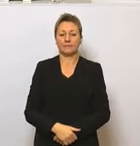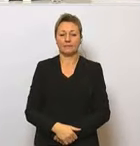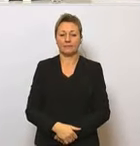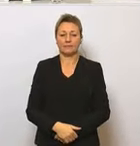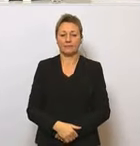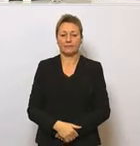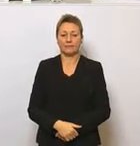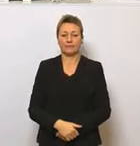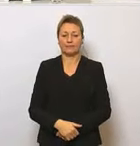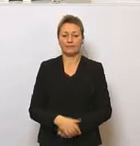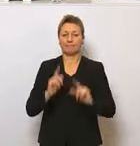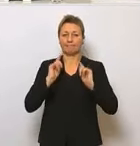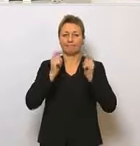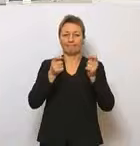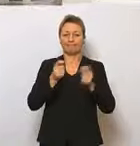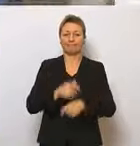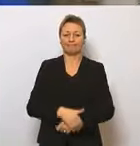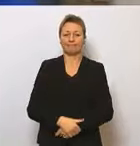Margrethe.